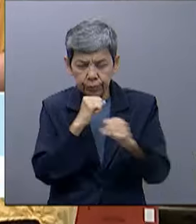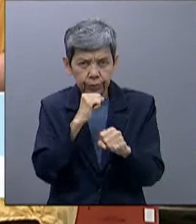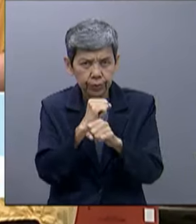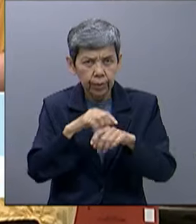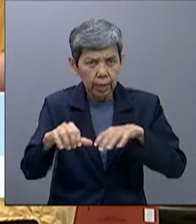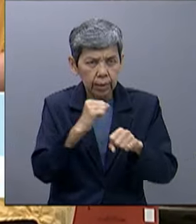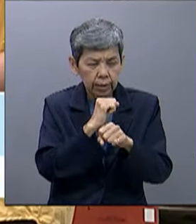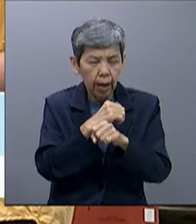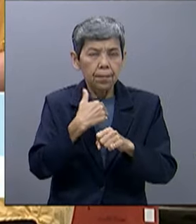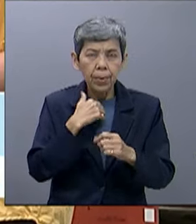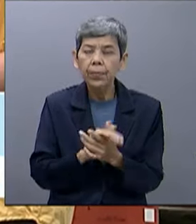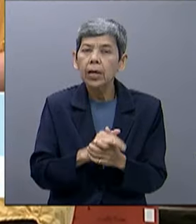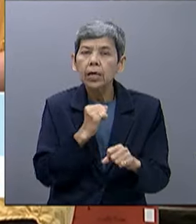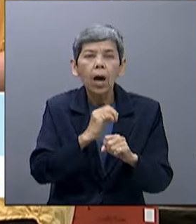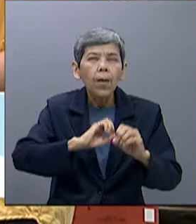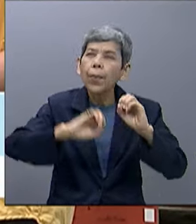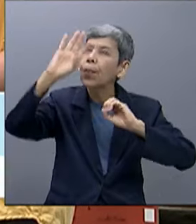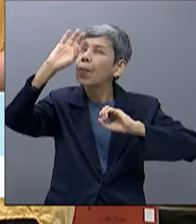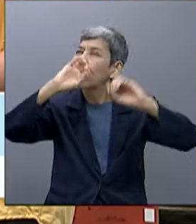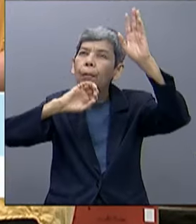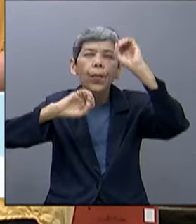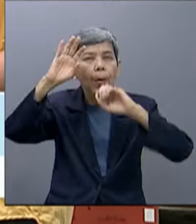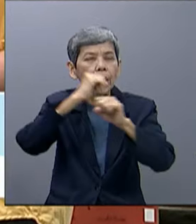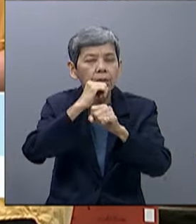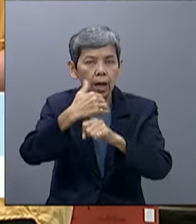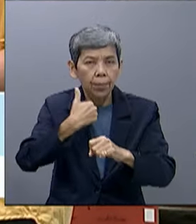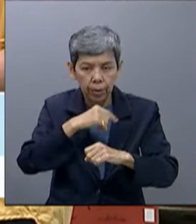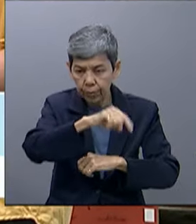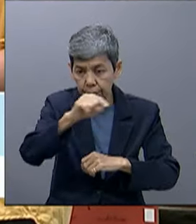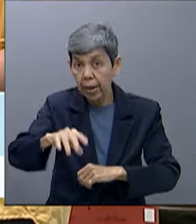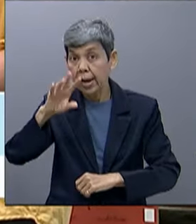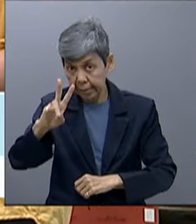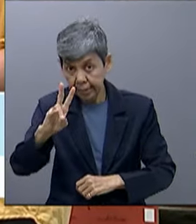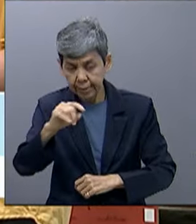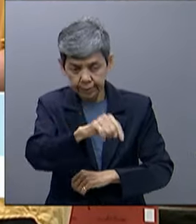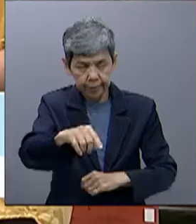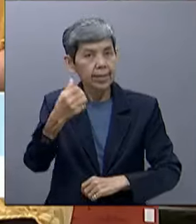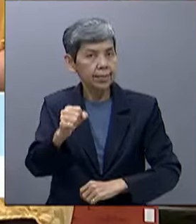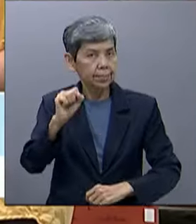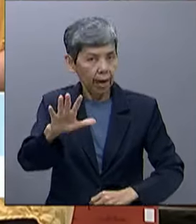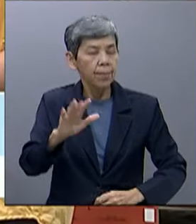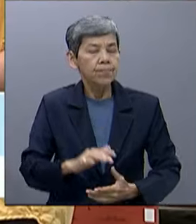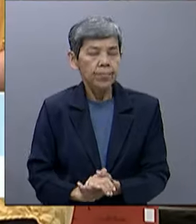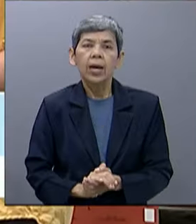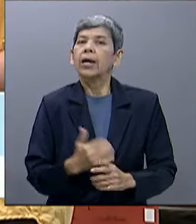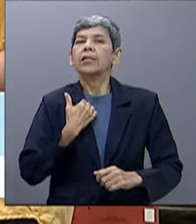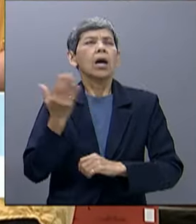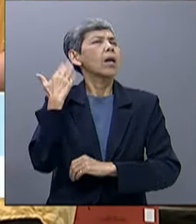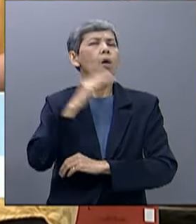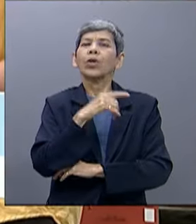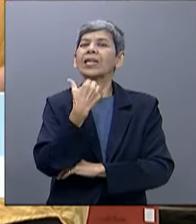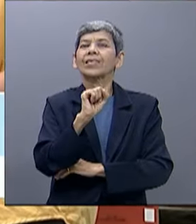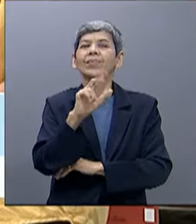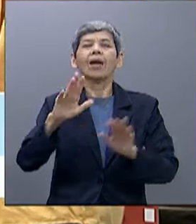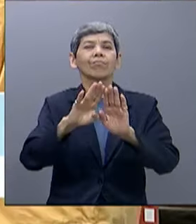องนะครับแล้วมีการเล่นแสงสีเสียงทั้งหมดอยู่ที่7สถานที่กับ15จุด ครับ นะครับซึ่งก็มีการเปิดไปแล้วเมื่อวันที่13กรกฎา